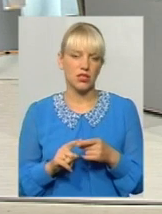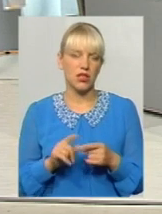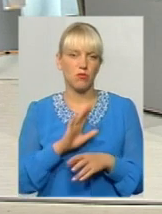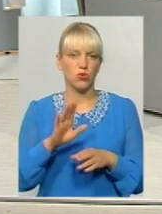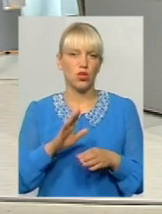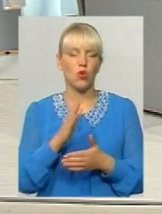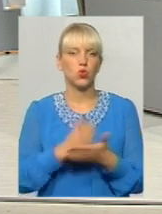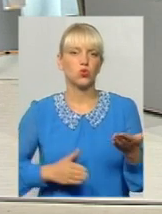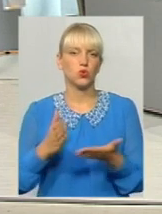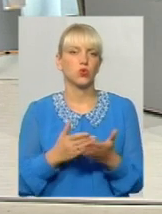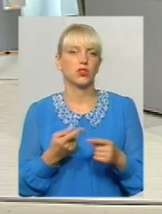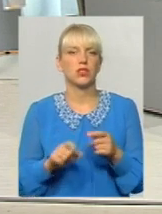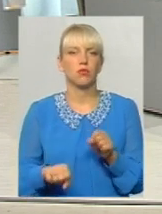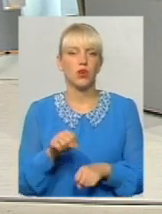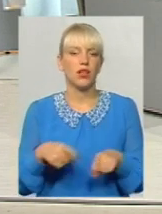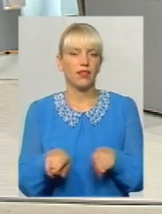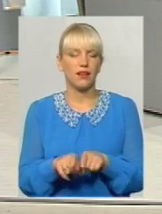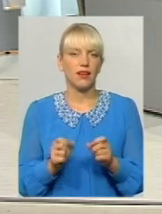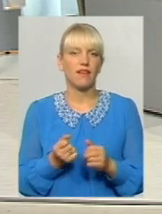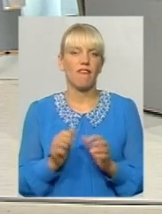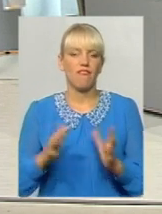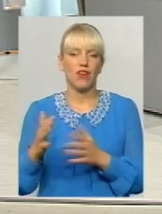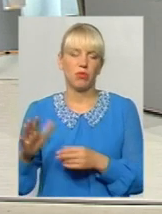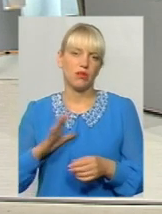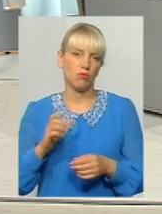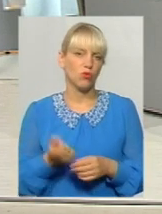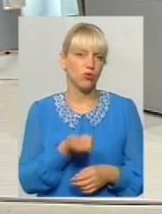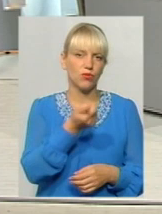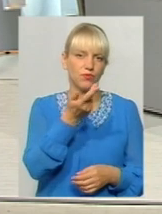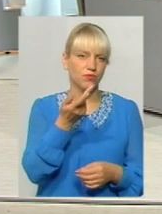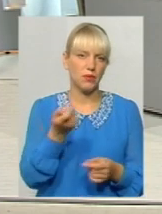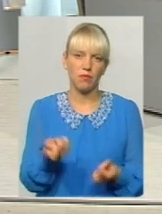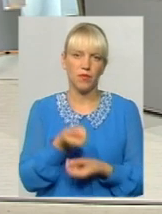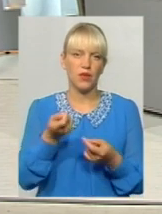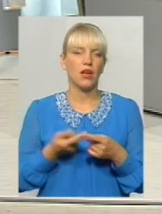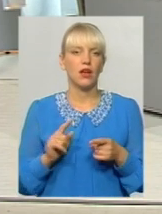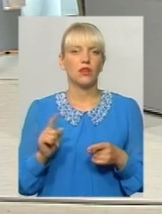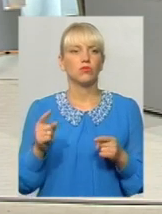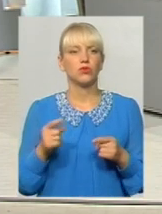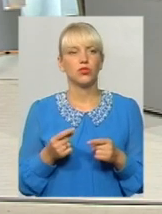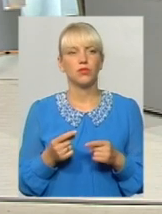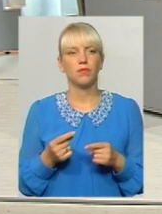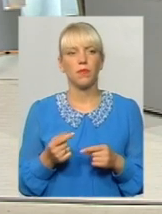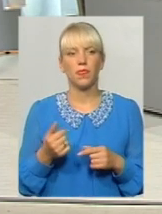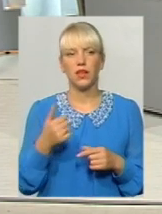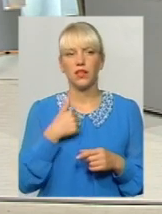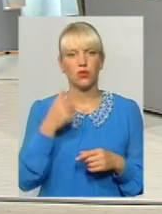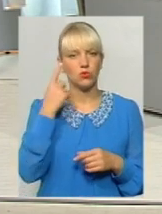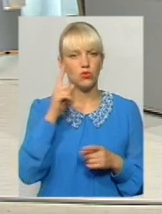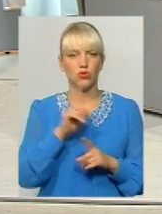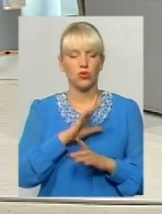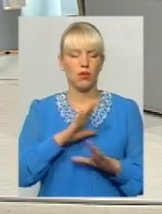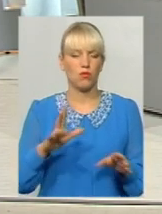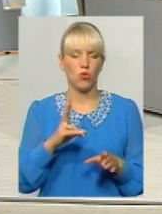дійсно дані автомобілі були конфісковані саме з метою, щоб дане правопорушення було припинено. Мені здається, жодного не було конфісковано на